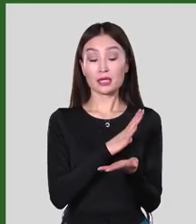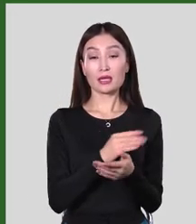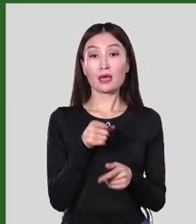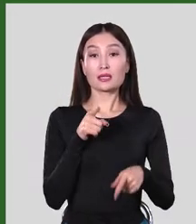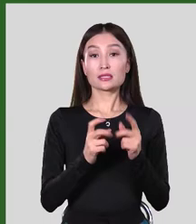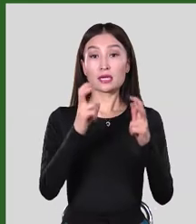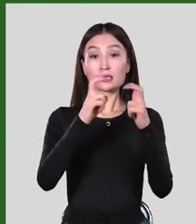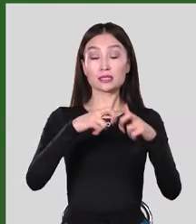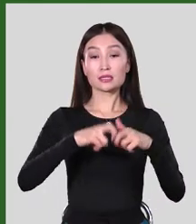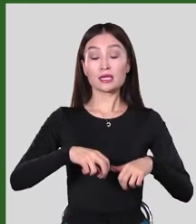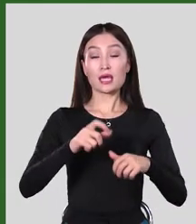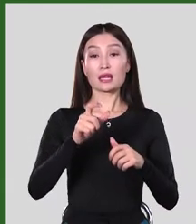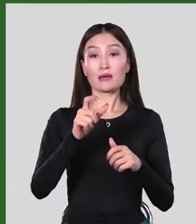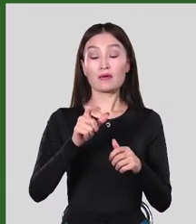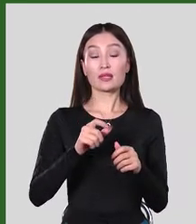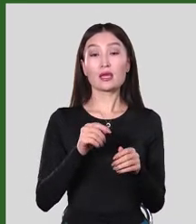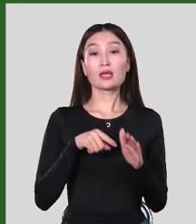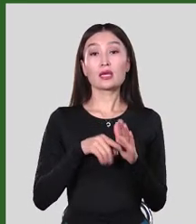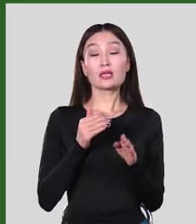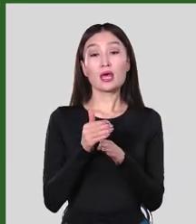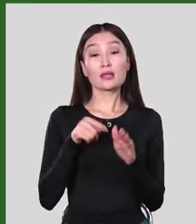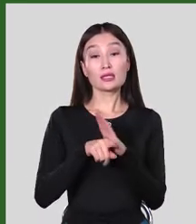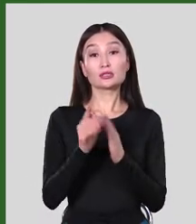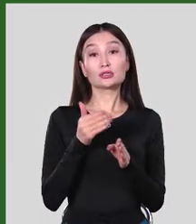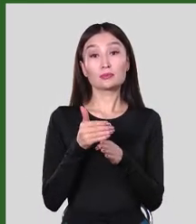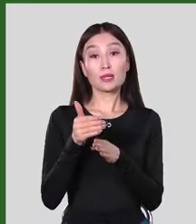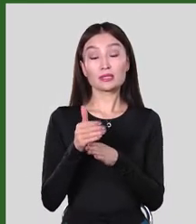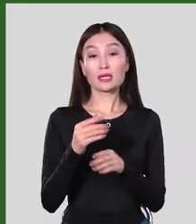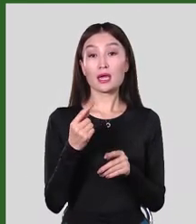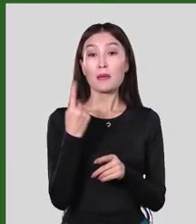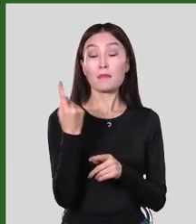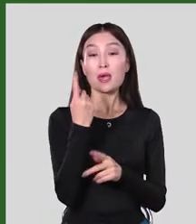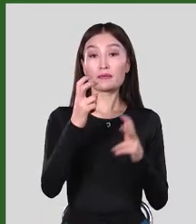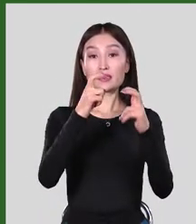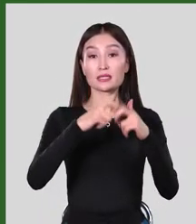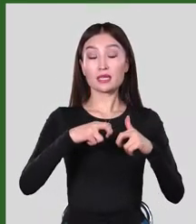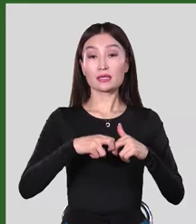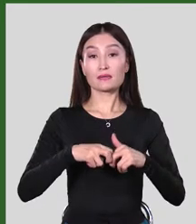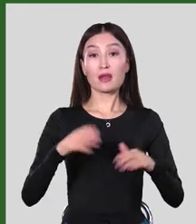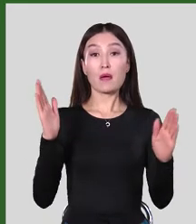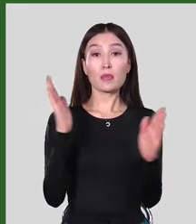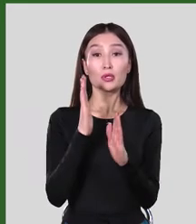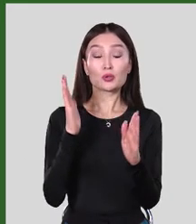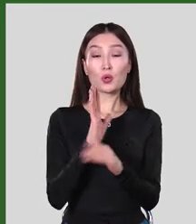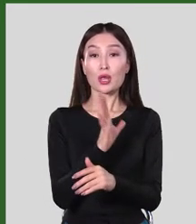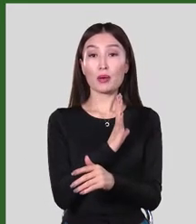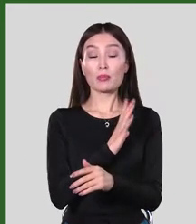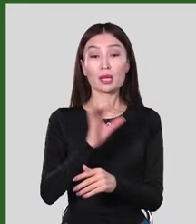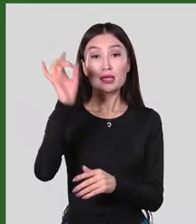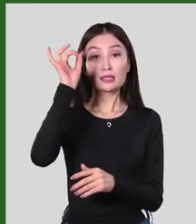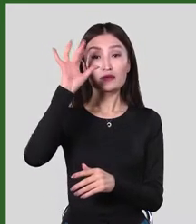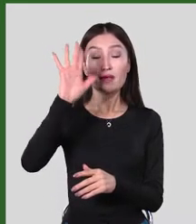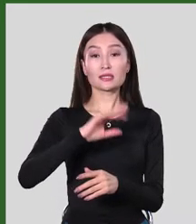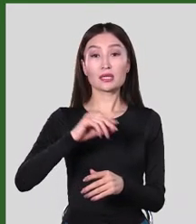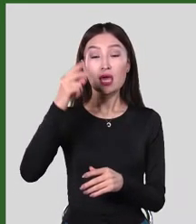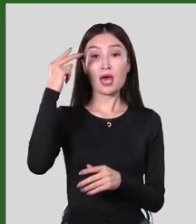Настоящие исследования материка начались позднее. Одним из первых исследователей природы был известный